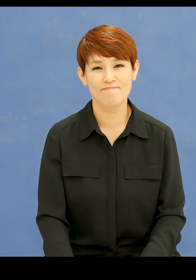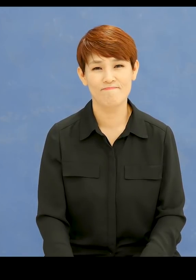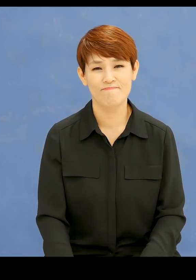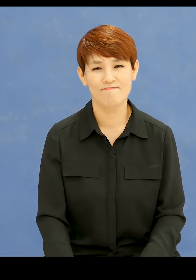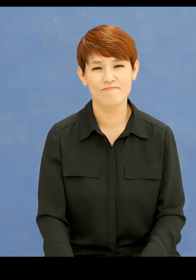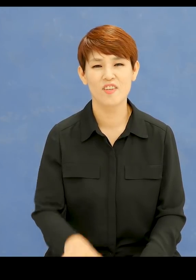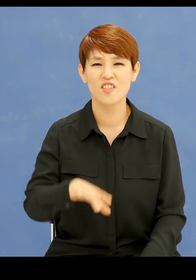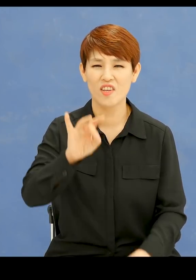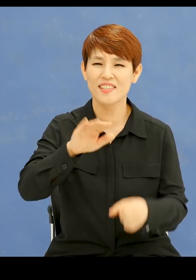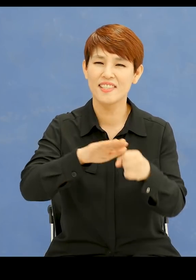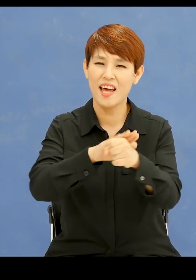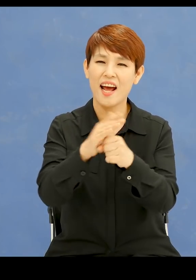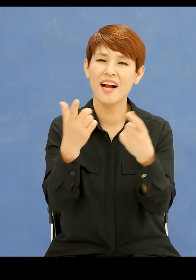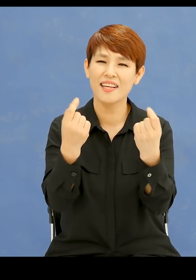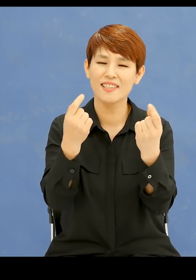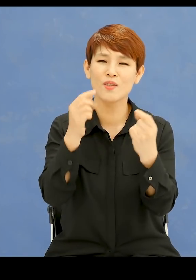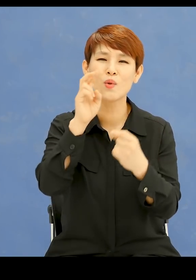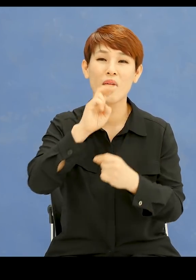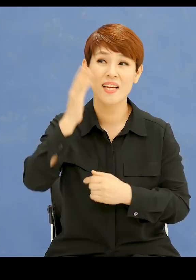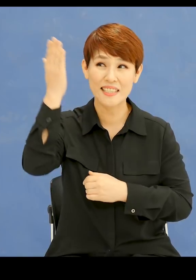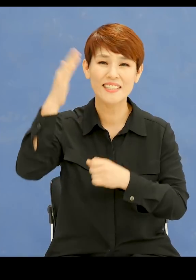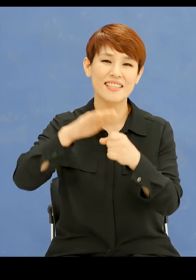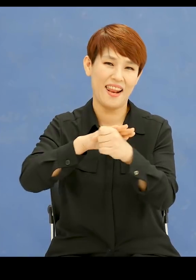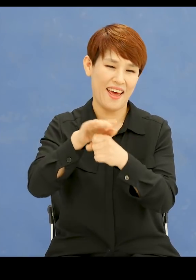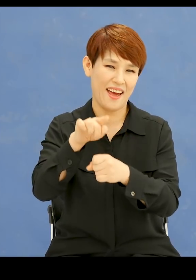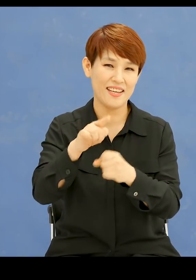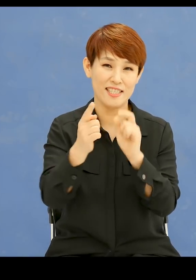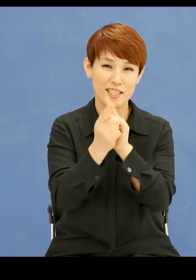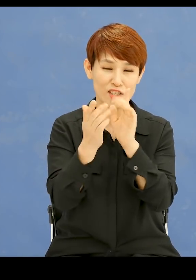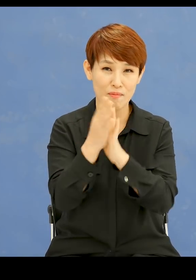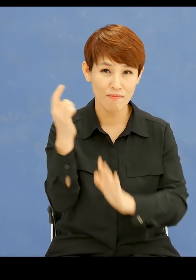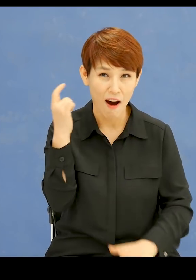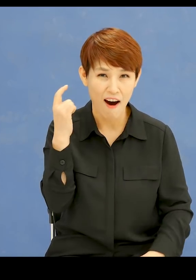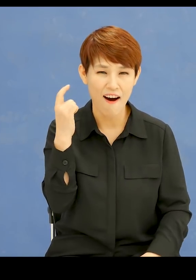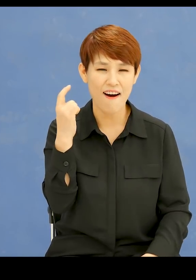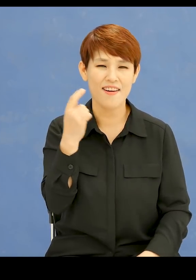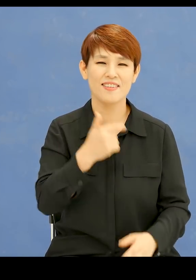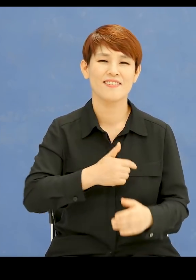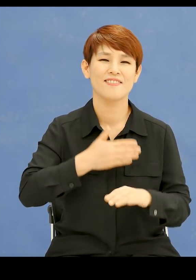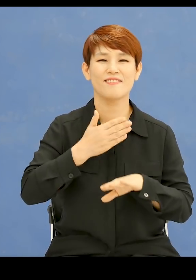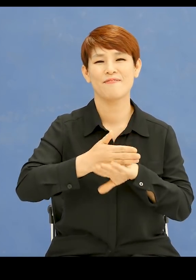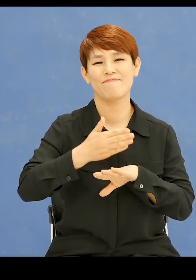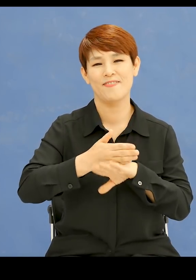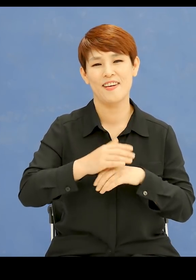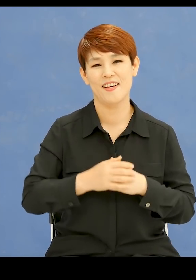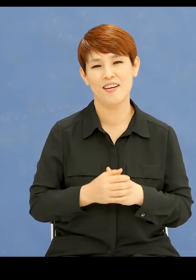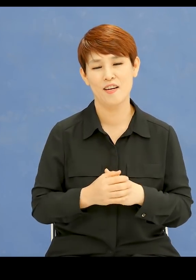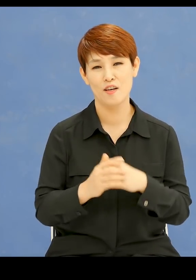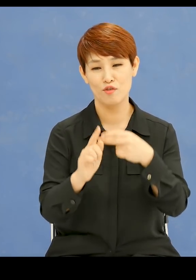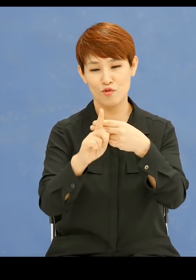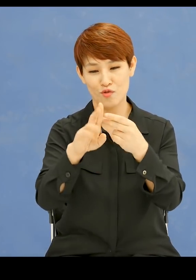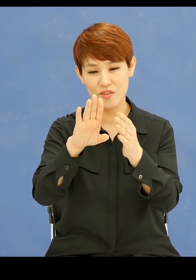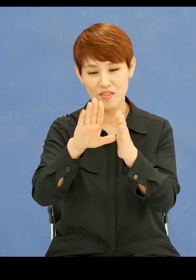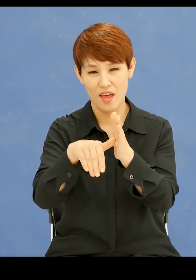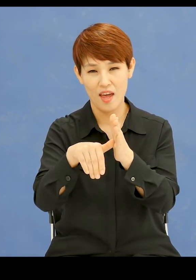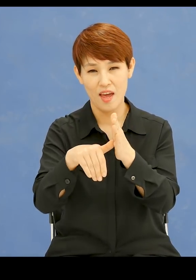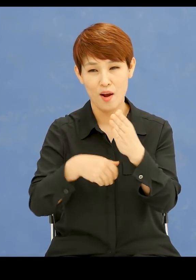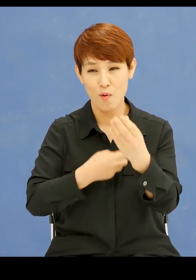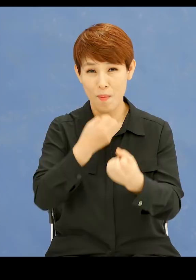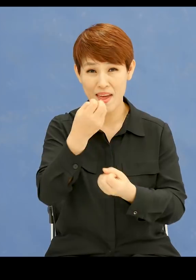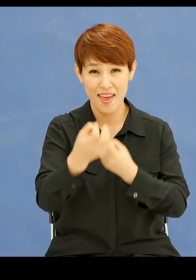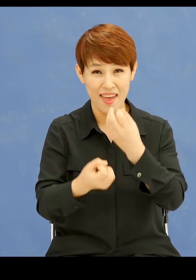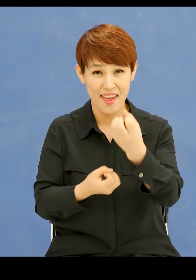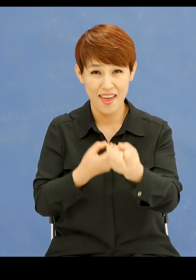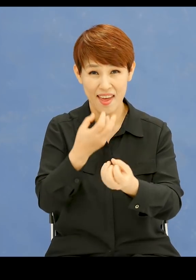첫 사랑과 같은 그런 곡인데 이렇게 직접 들을 수 있어서 너무 감사했고 아까 네. 중학교 때 고백하셨던